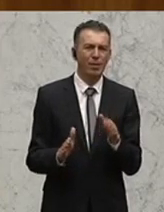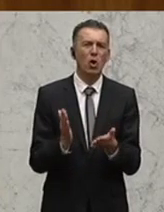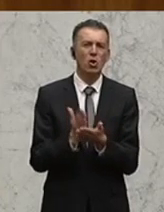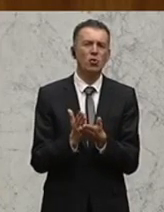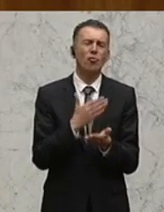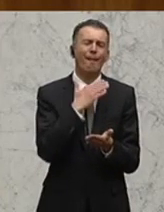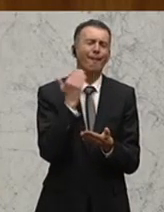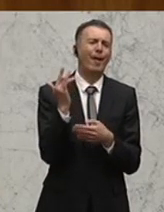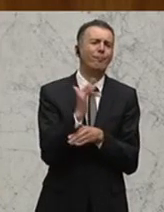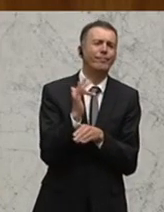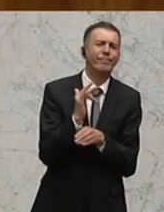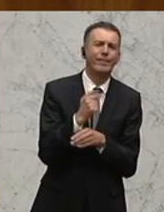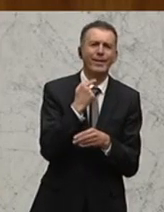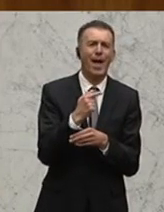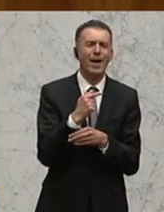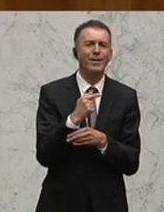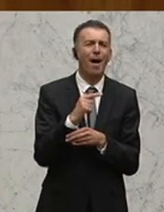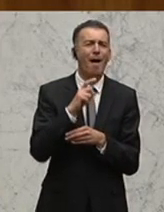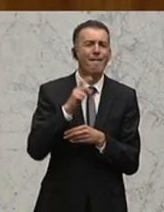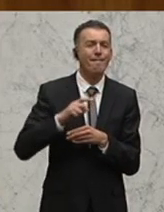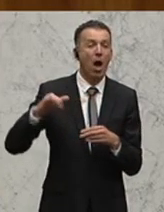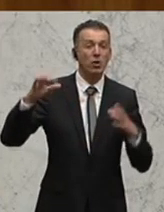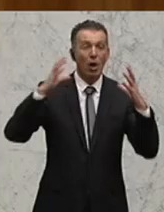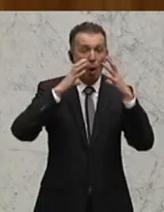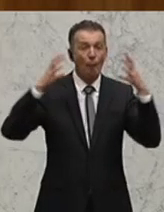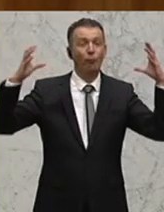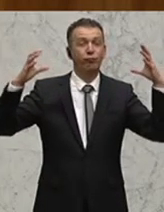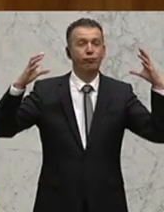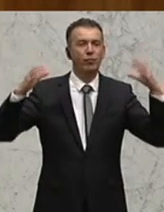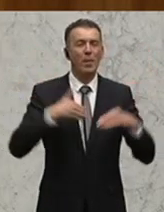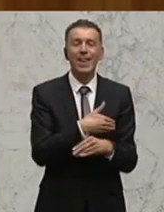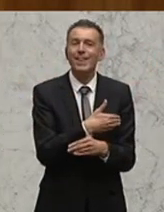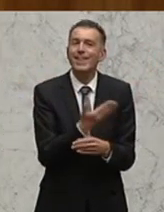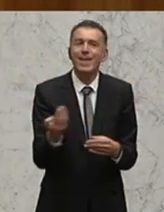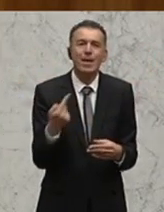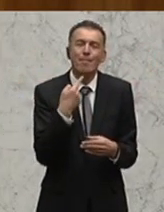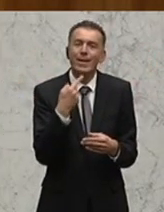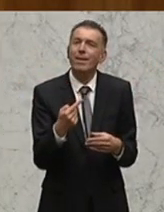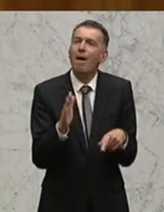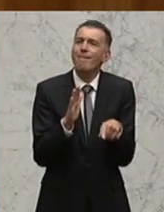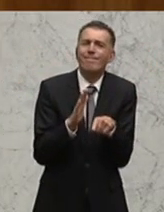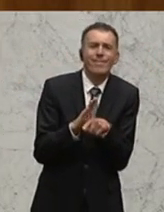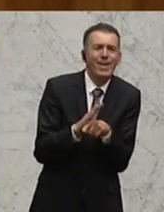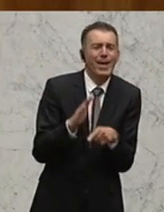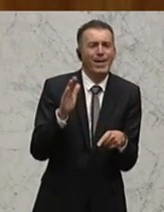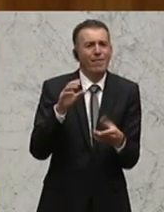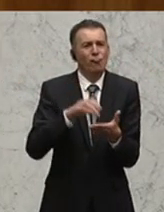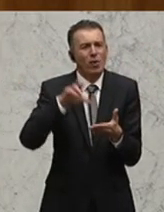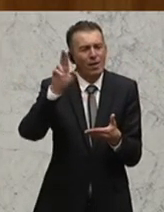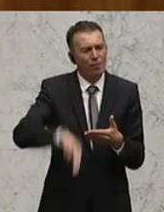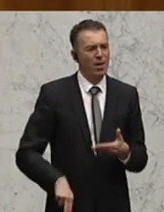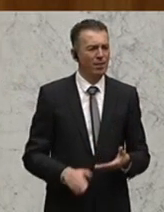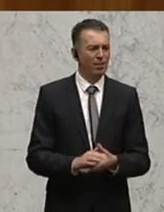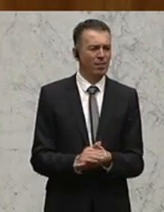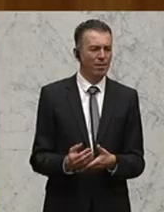viele andere Dinge verwenden. Ich habe noch keinen gefunden, der nur ein schlechtes Wort über diese Stadt gefunden hätte.